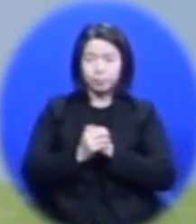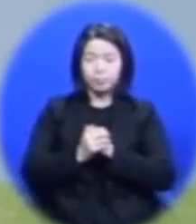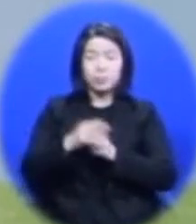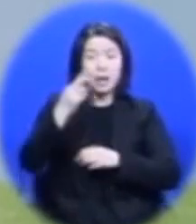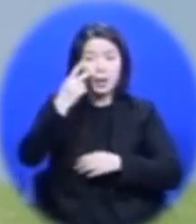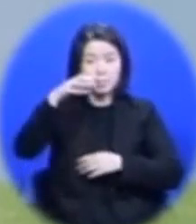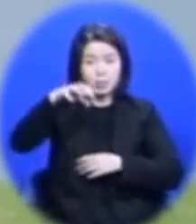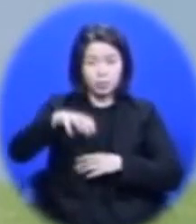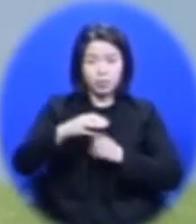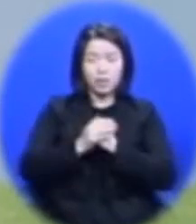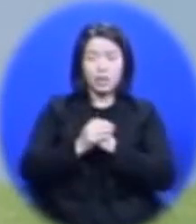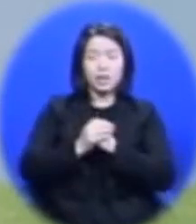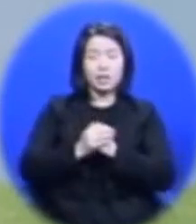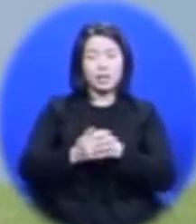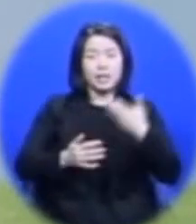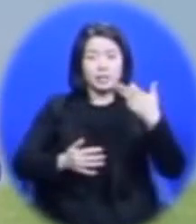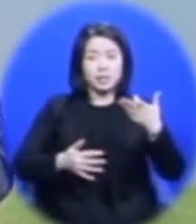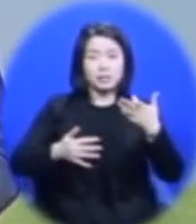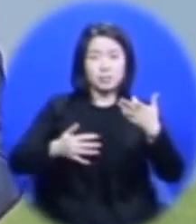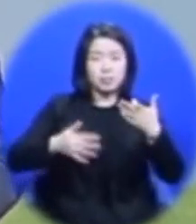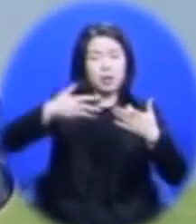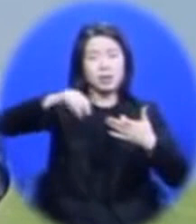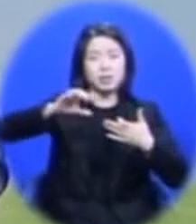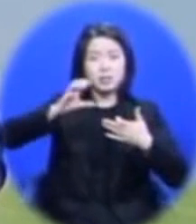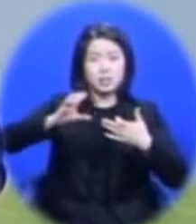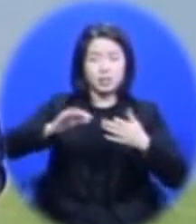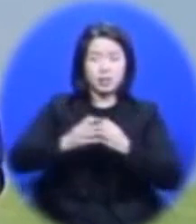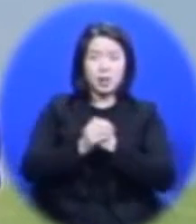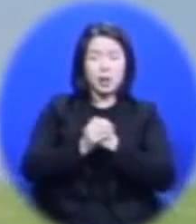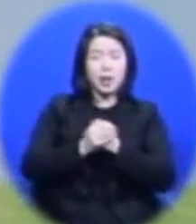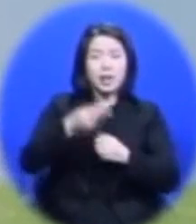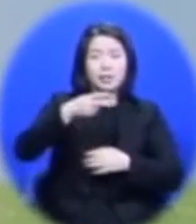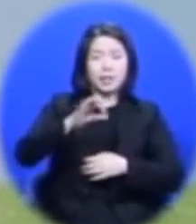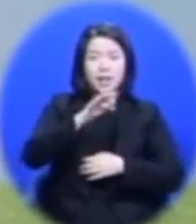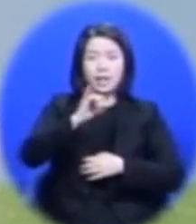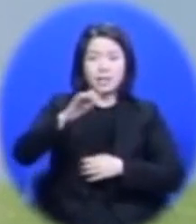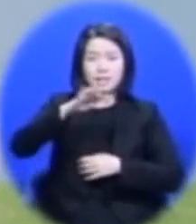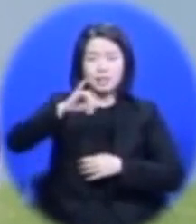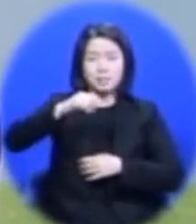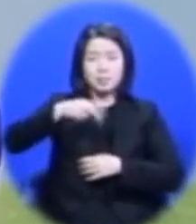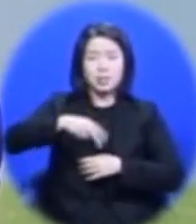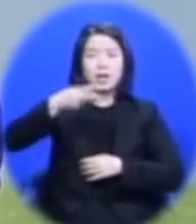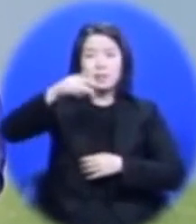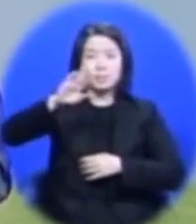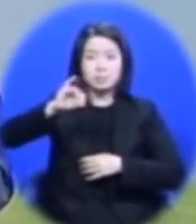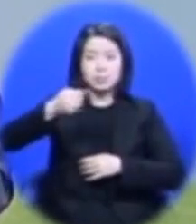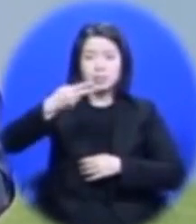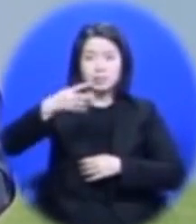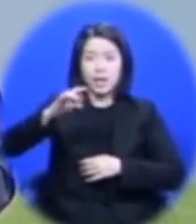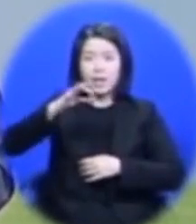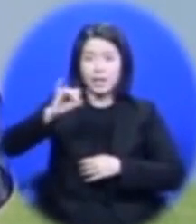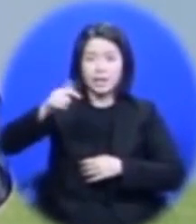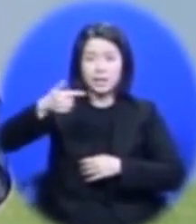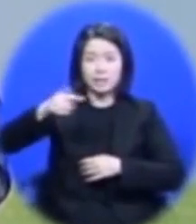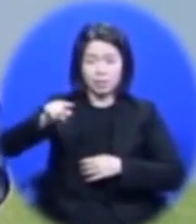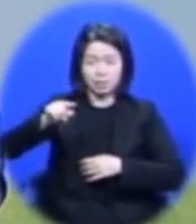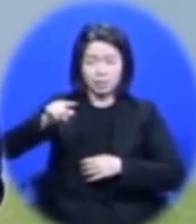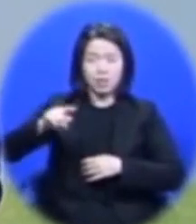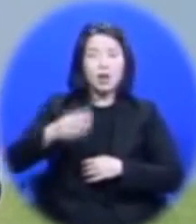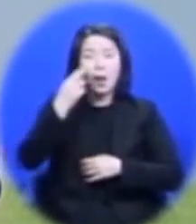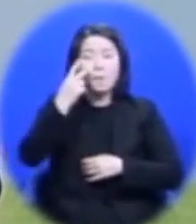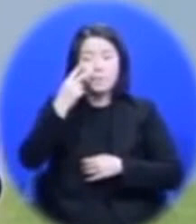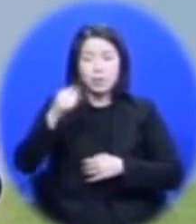미국에 18세기에 데이빗 브레인러드라고 하는 선교사님이 있었습니다. 미국 독립 전에